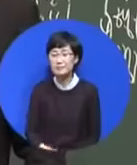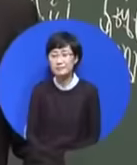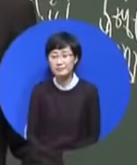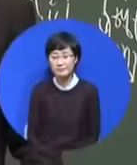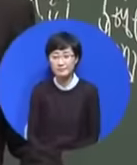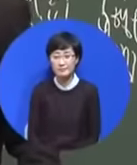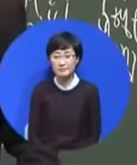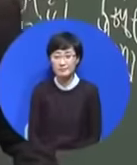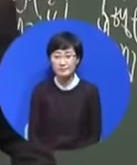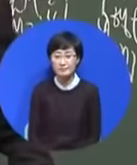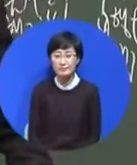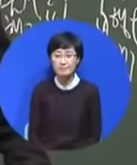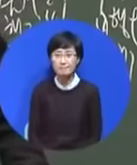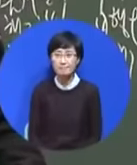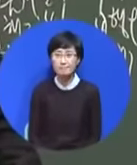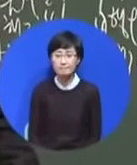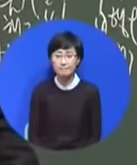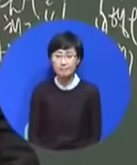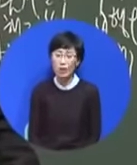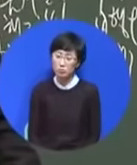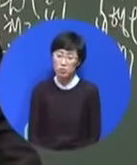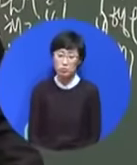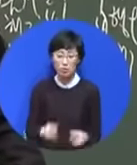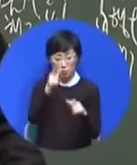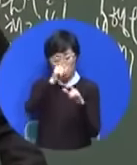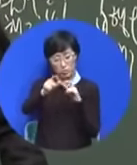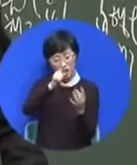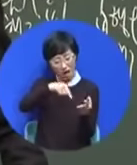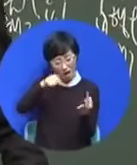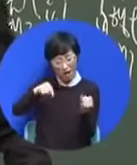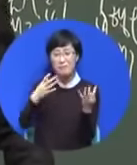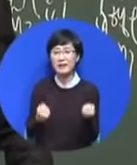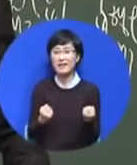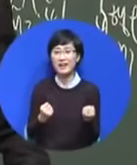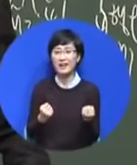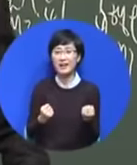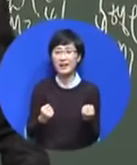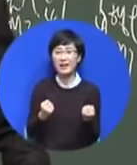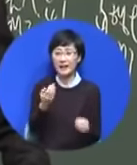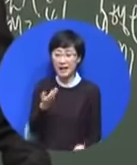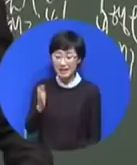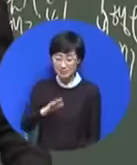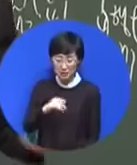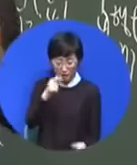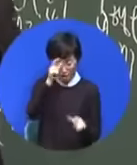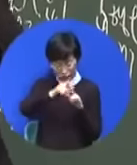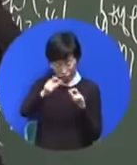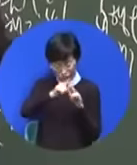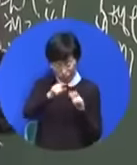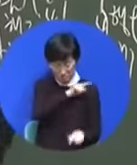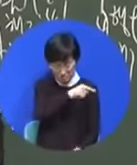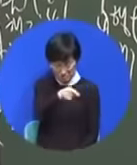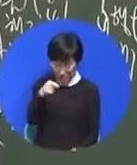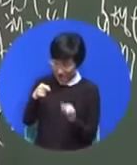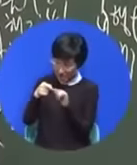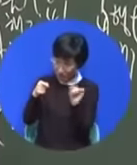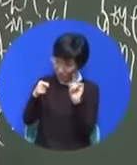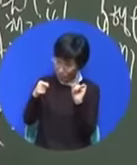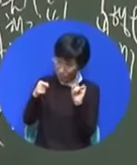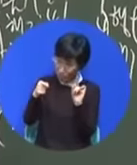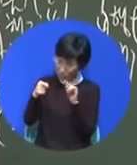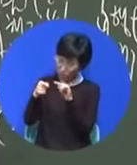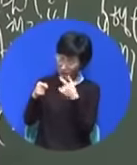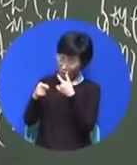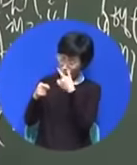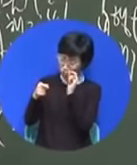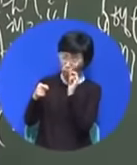겁니까이 많이 뭐 있을 수 있겠죠 그러나 제일로 꼽으라고 하면 뭐가 좀 부족할